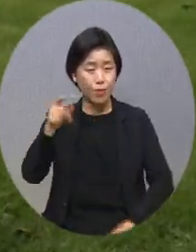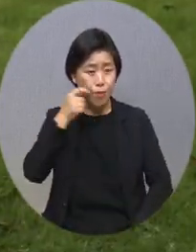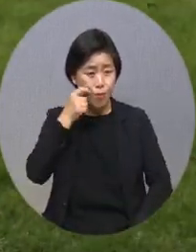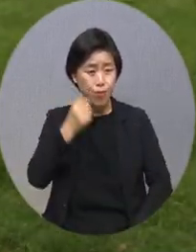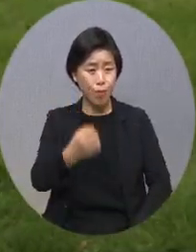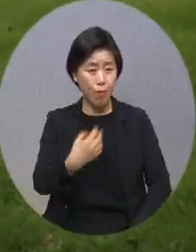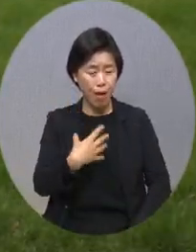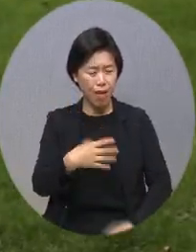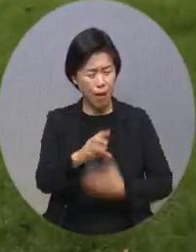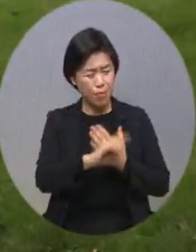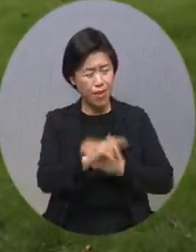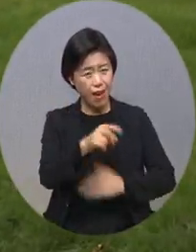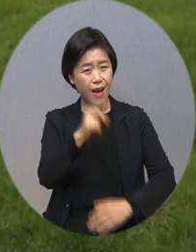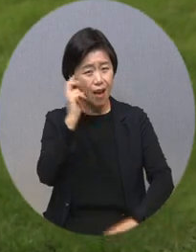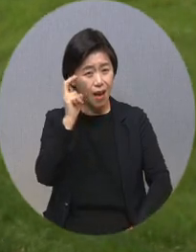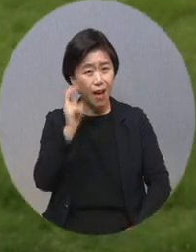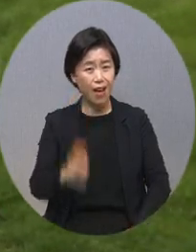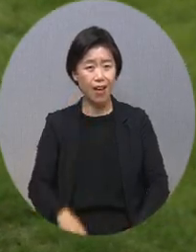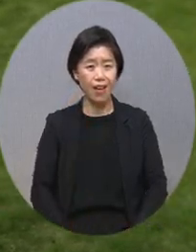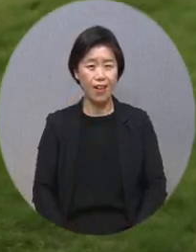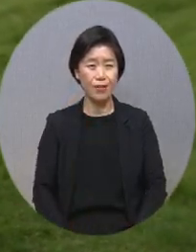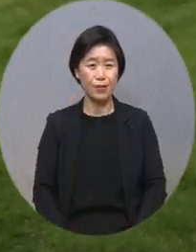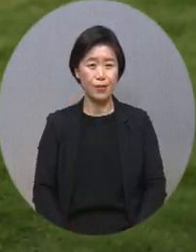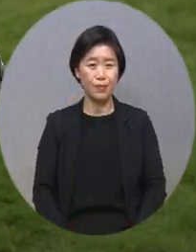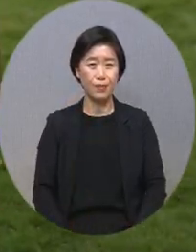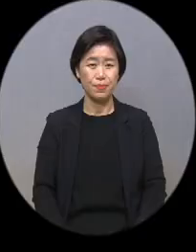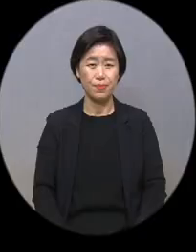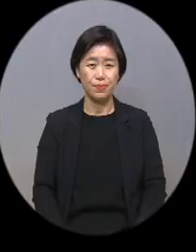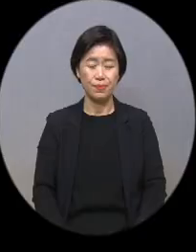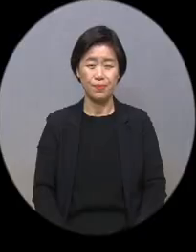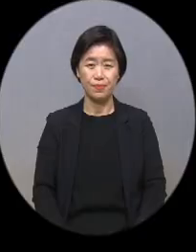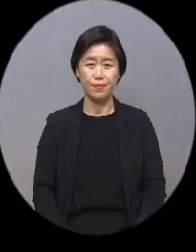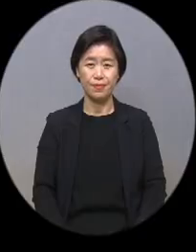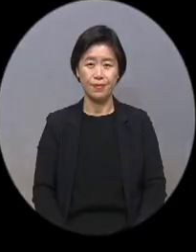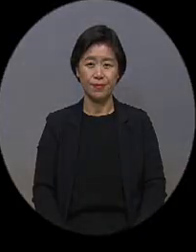그렇게 좋아? 거실에 꽃을 틀어놓고 엄마 생신을 해가지고.